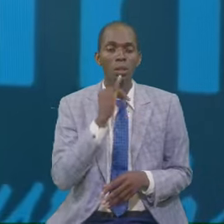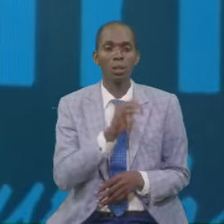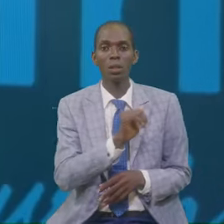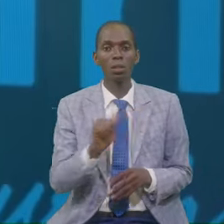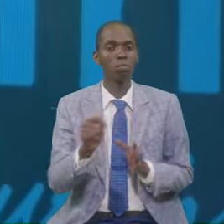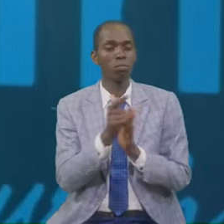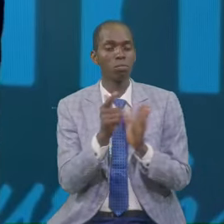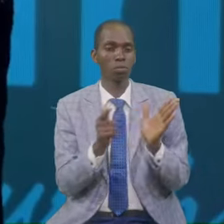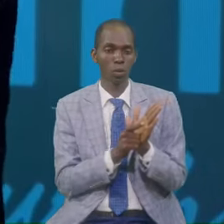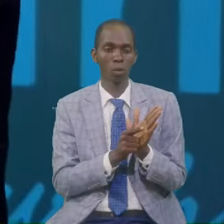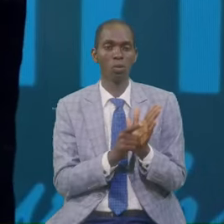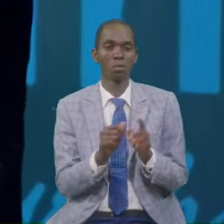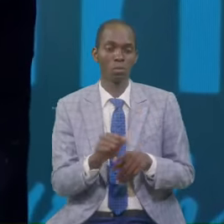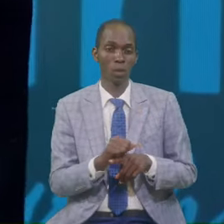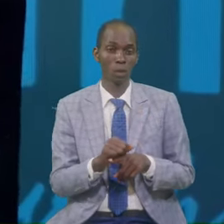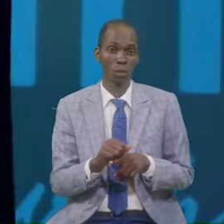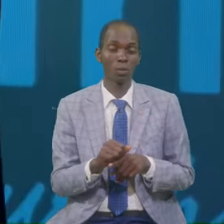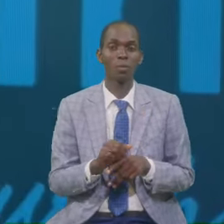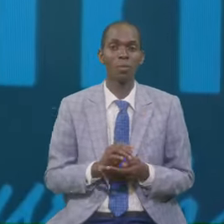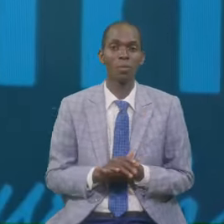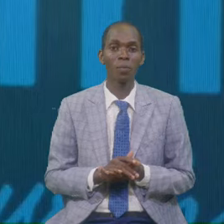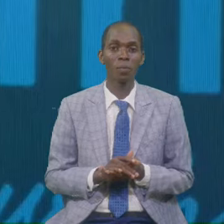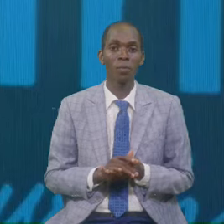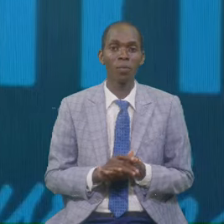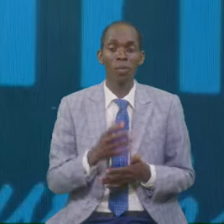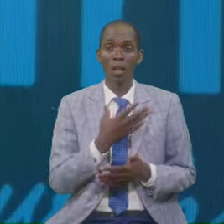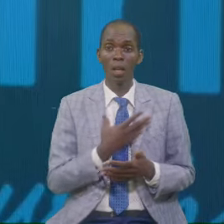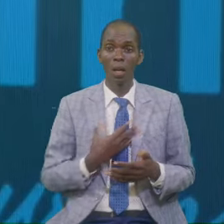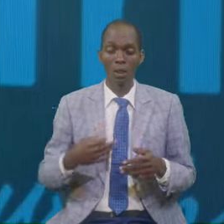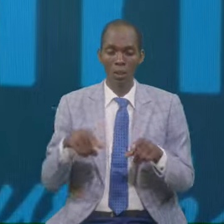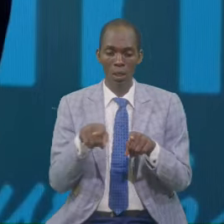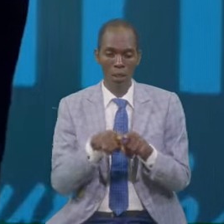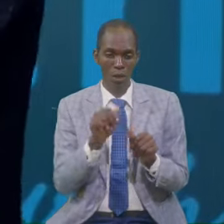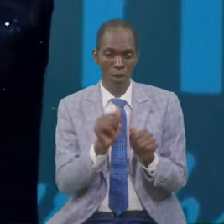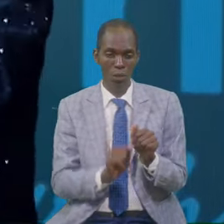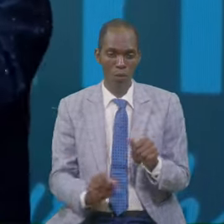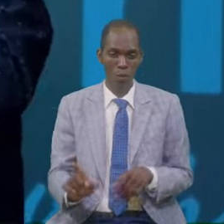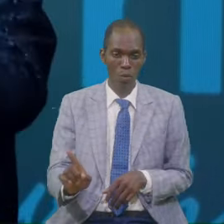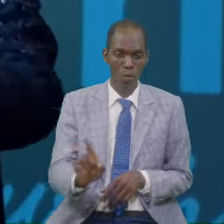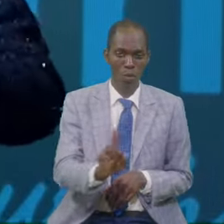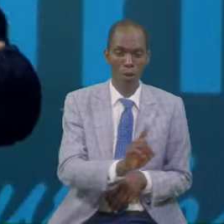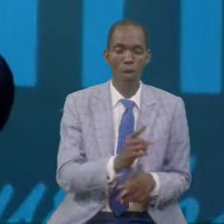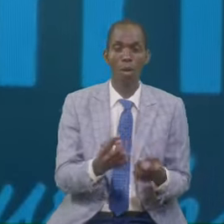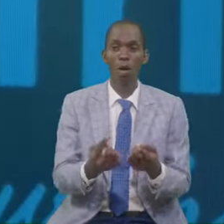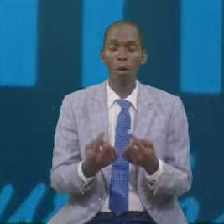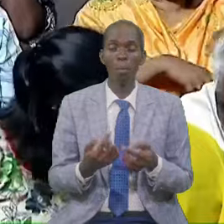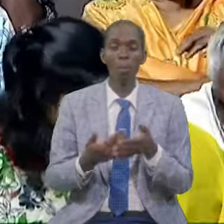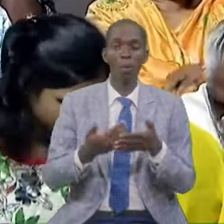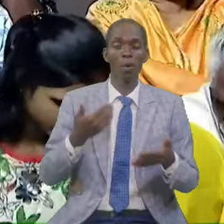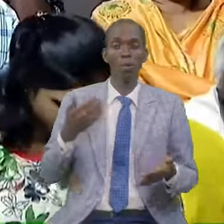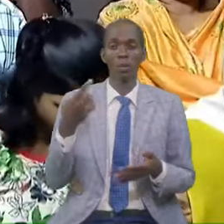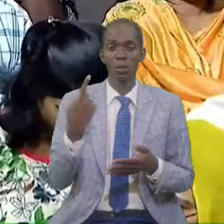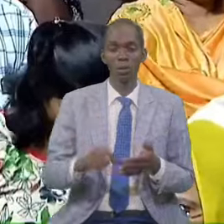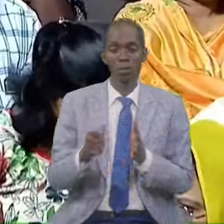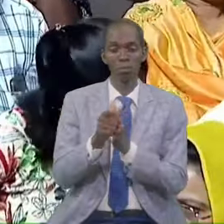ఒక న్యాయబద్ధమైన వ్యవస్థ ఉంది. And as each one comes before the legislators, ఈ